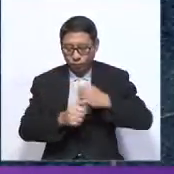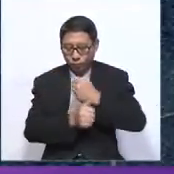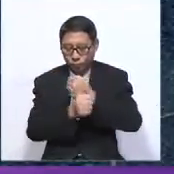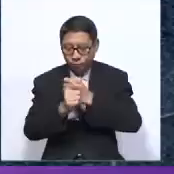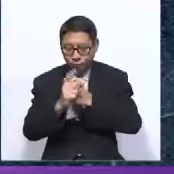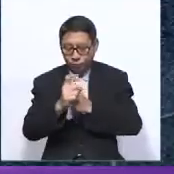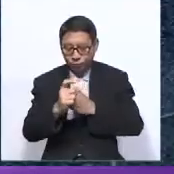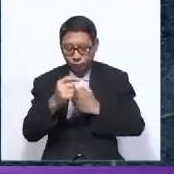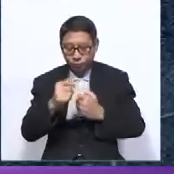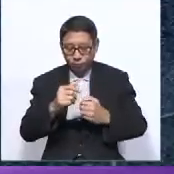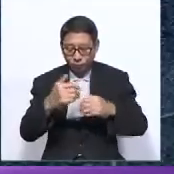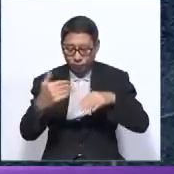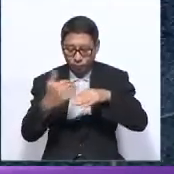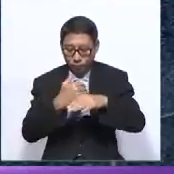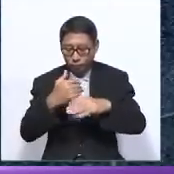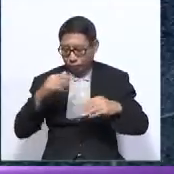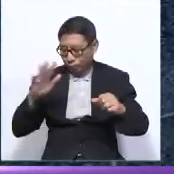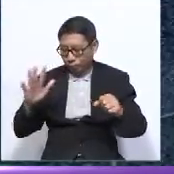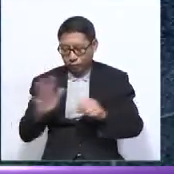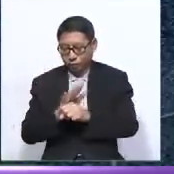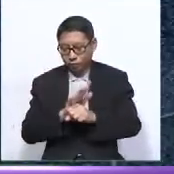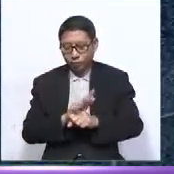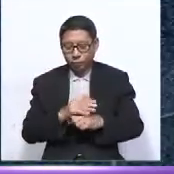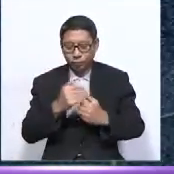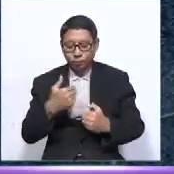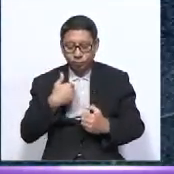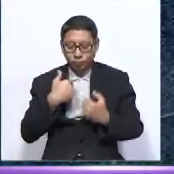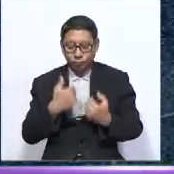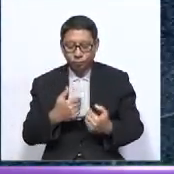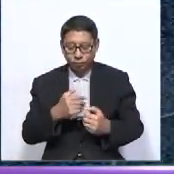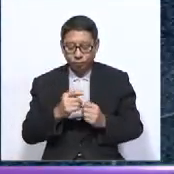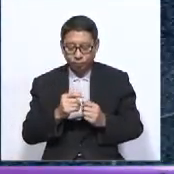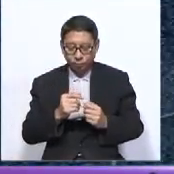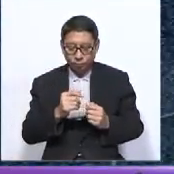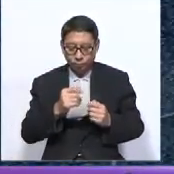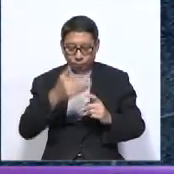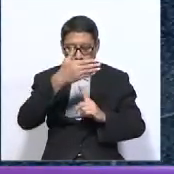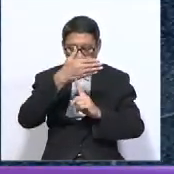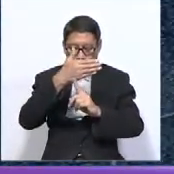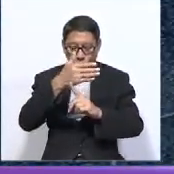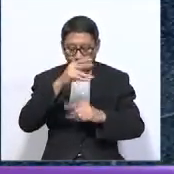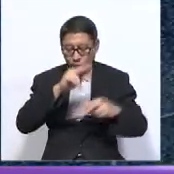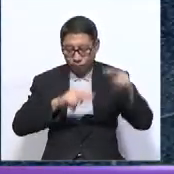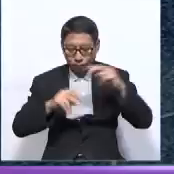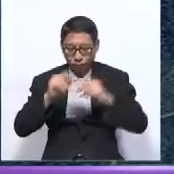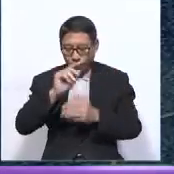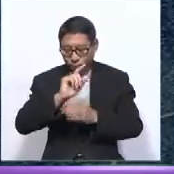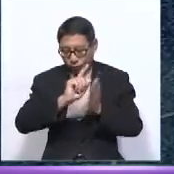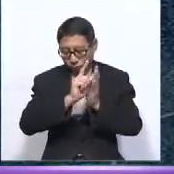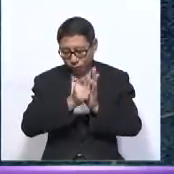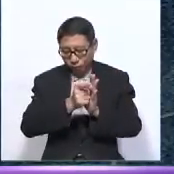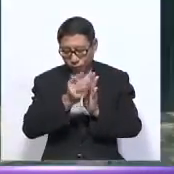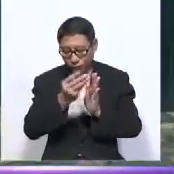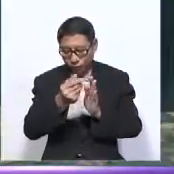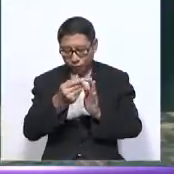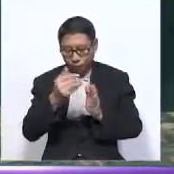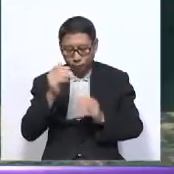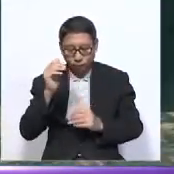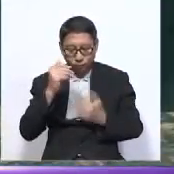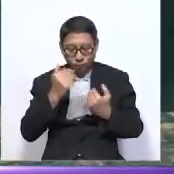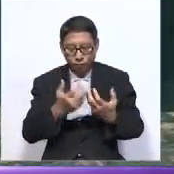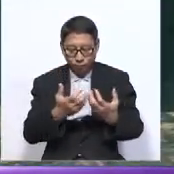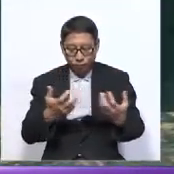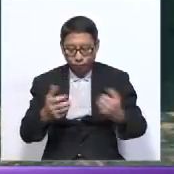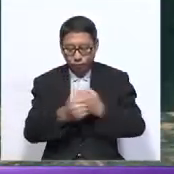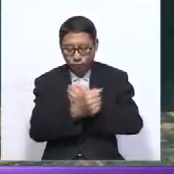ลอดภัยในการจราจรอย่างเต็มรูปแบบ ค่ะก็จะมีการติดตั้งป้ายควบคุมความเร็วป้ายสัญญาณต่างๆรวมทั้งอุป